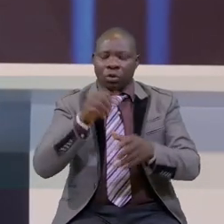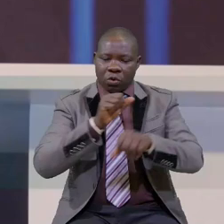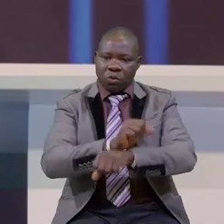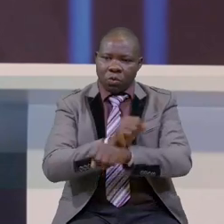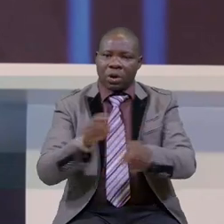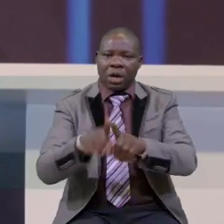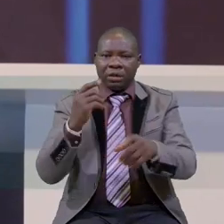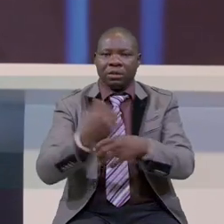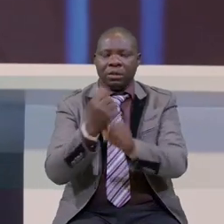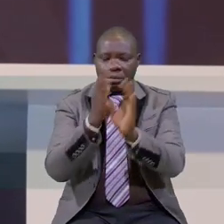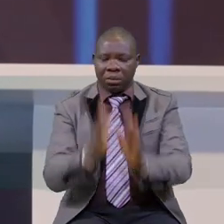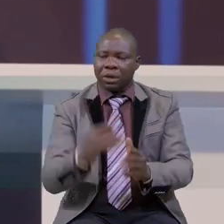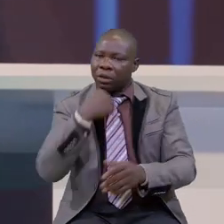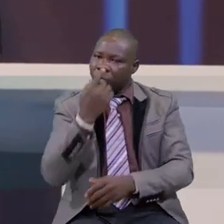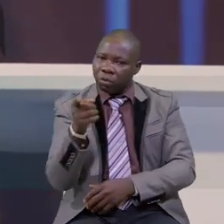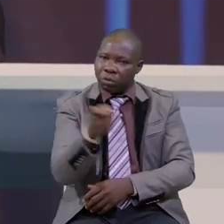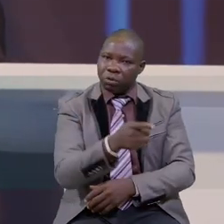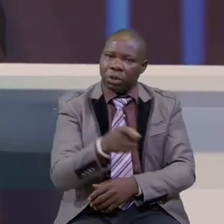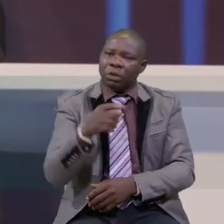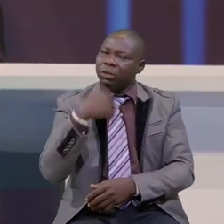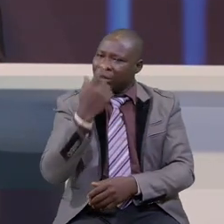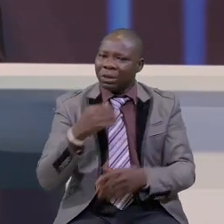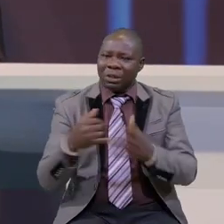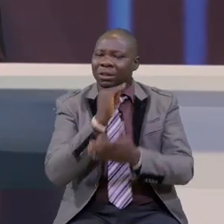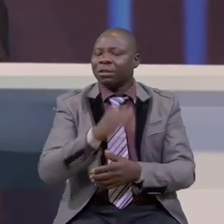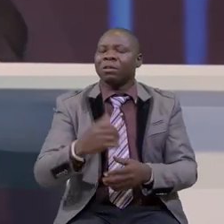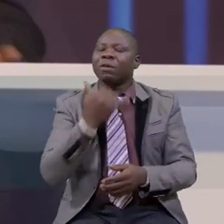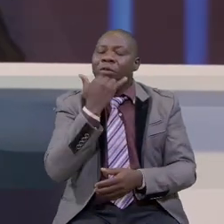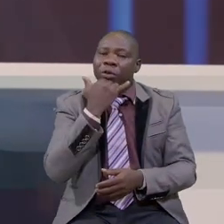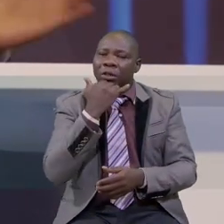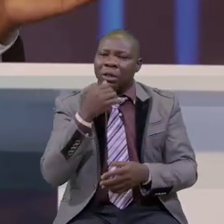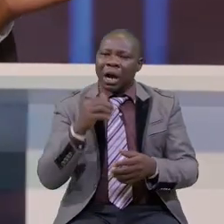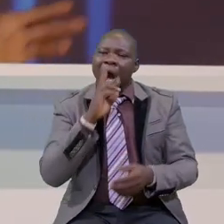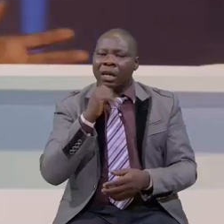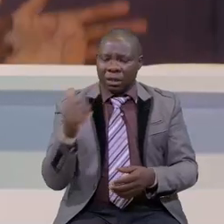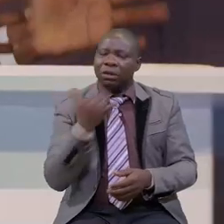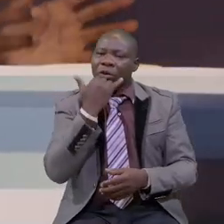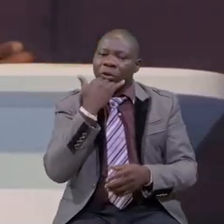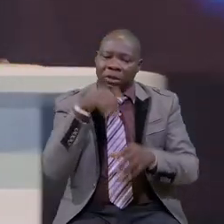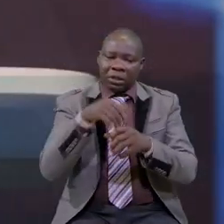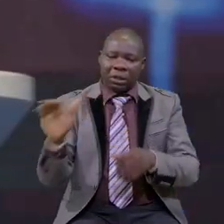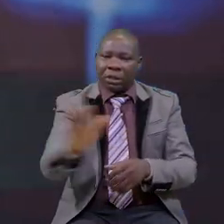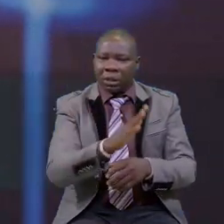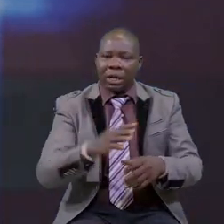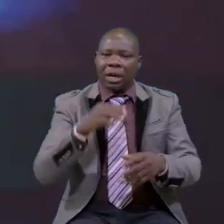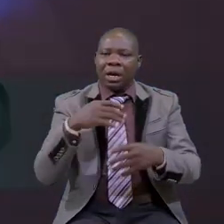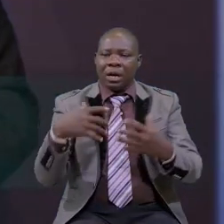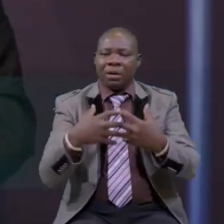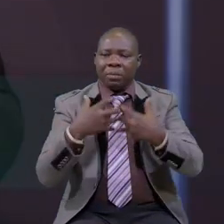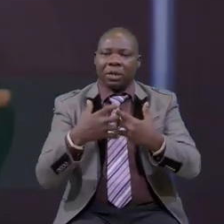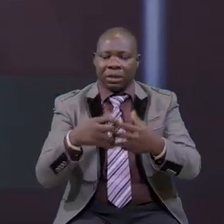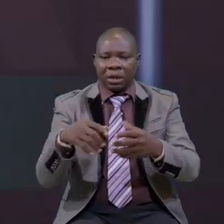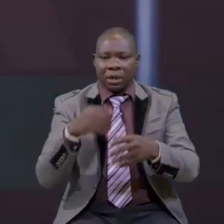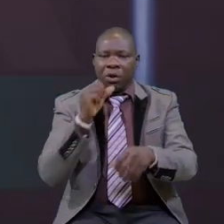continuer longtemps. Est-ce que c'est leur faute? Est-ce qu'ils ont mal fait leur calcul